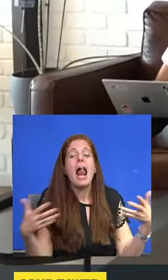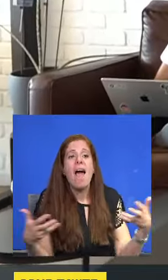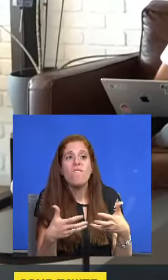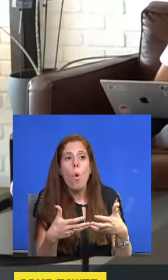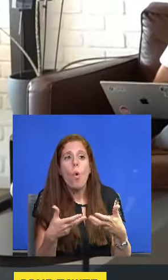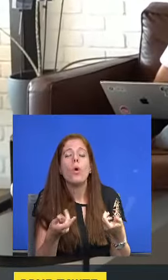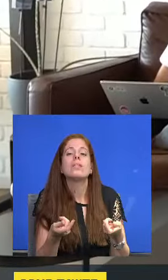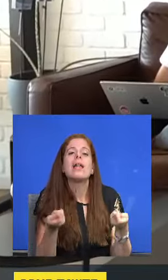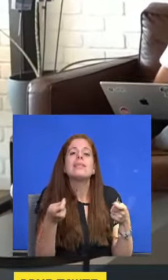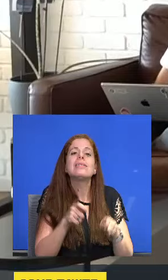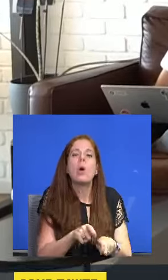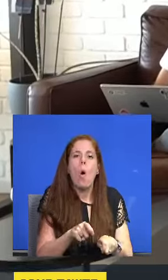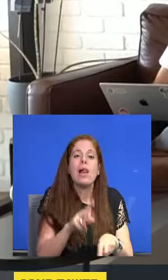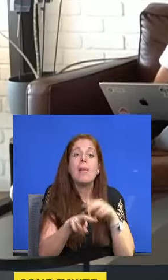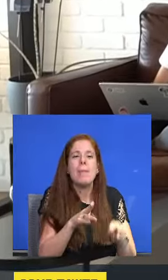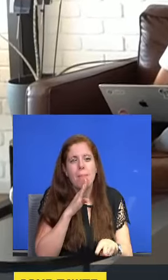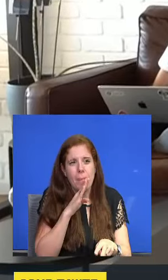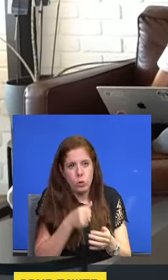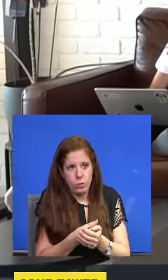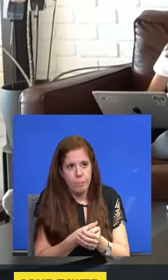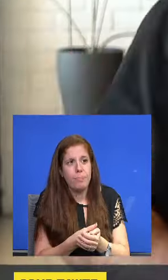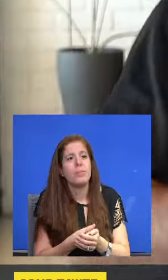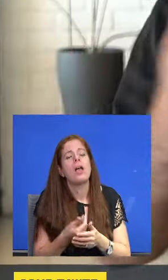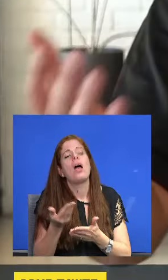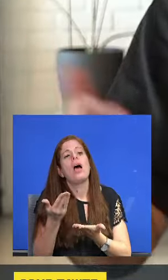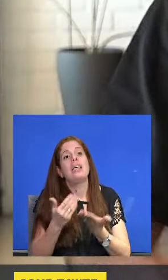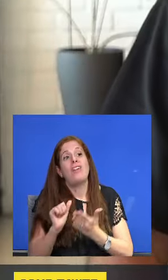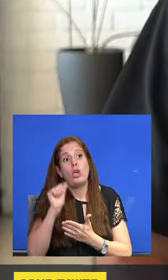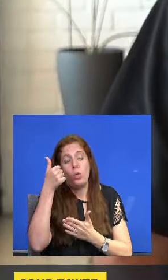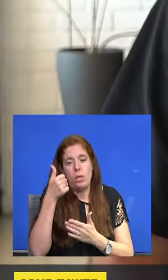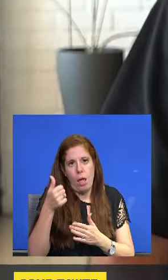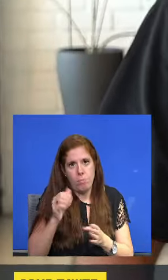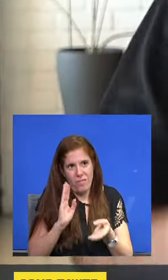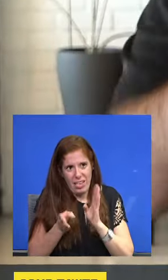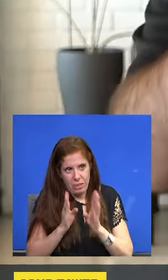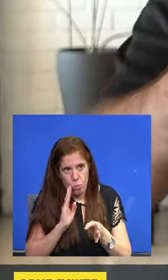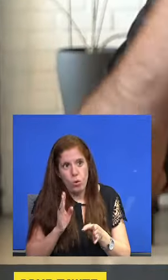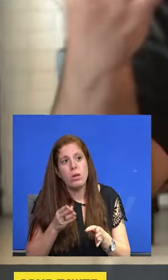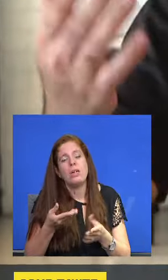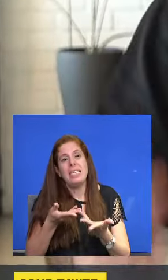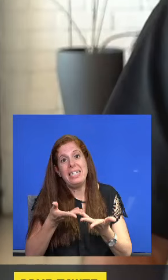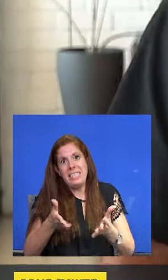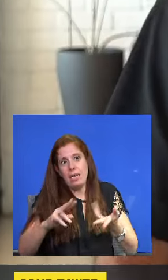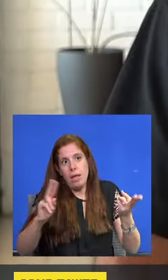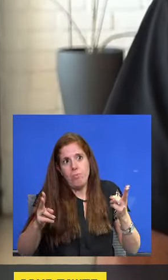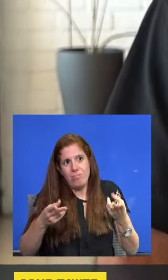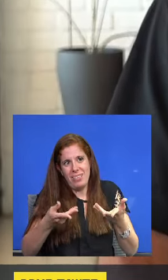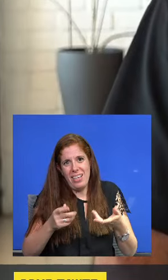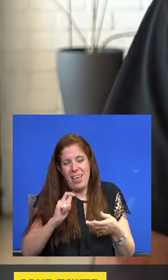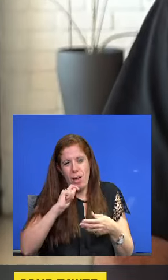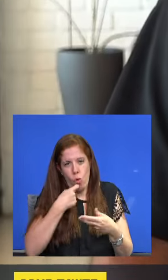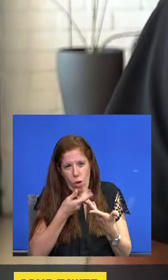את הפרצות. הספרייה פותחה לראשונה בפייסבוק ויצאה לעולם בעצם כקוד פתוח, כאופן סורס, כפרויקט